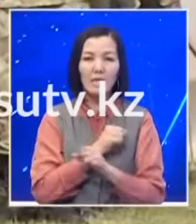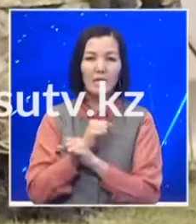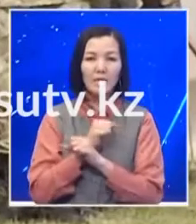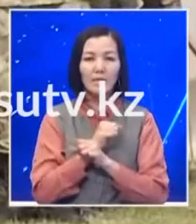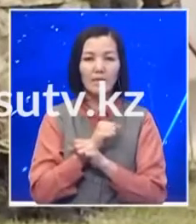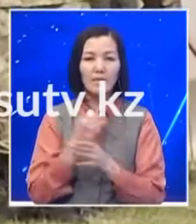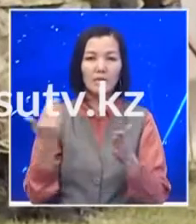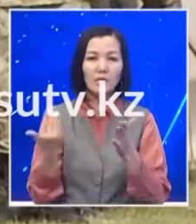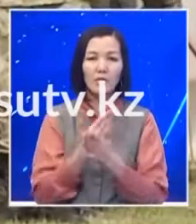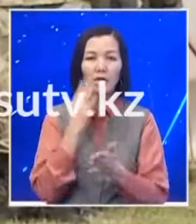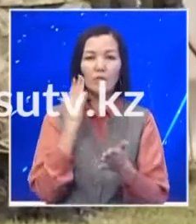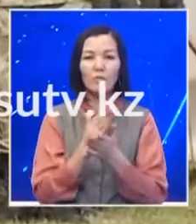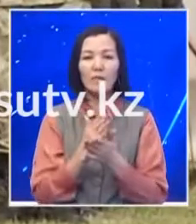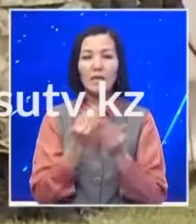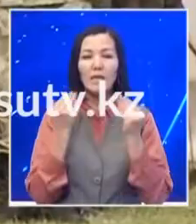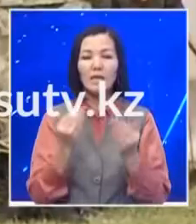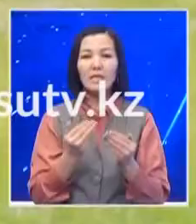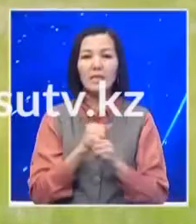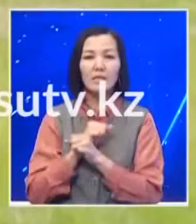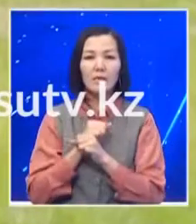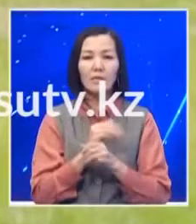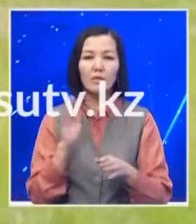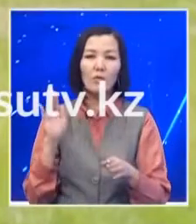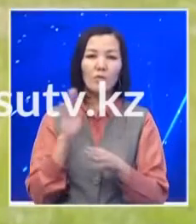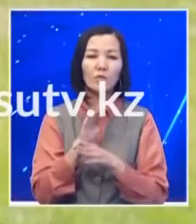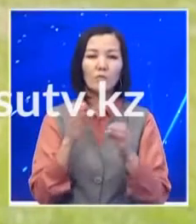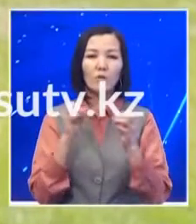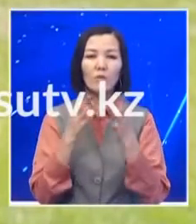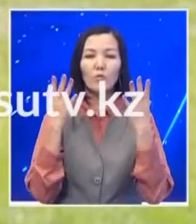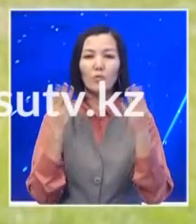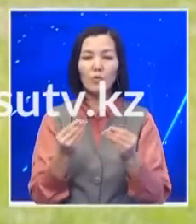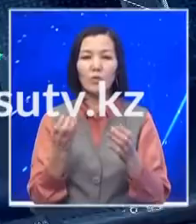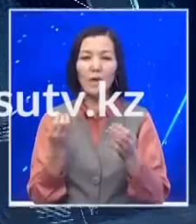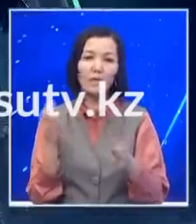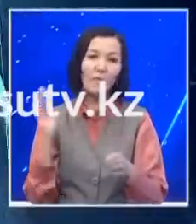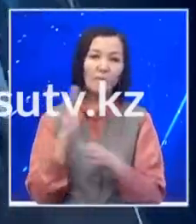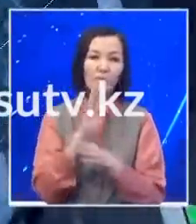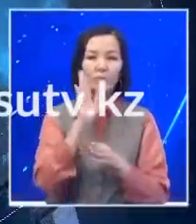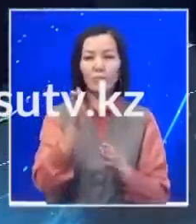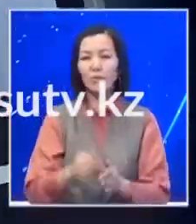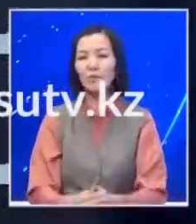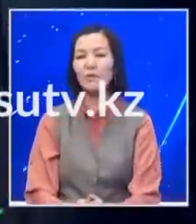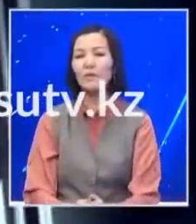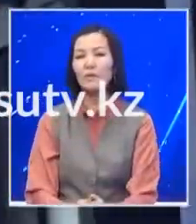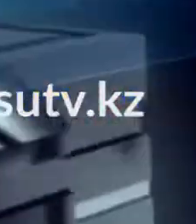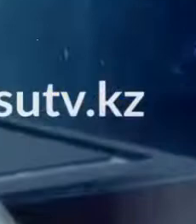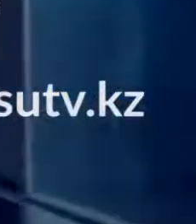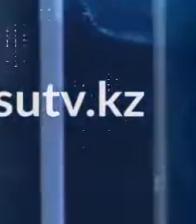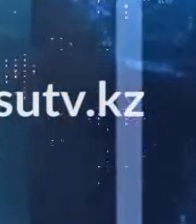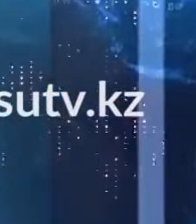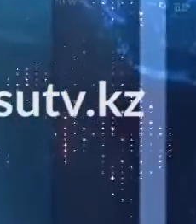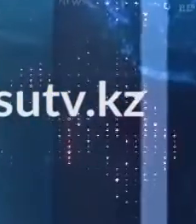қатысты жаңару бар. Енді олардың демалысына қосымша 10 тәулік демалыс беріледі. Меруерт Қыдырбайқызы, Абылай Құттықбай,